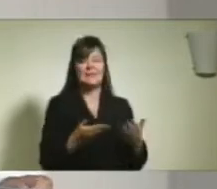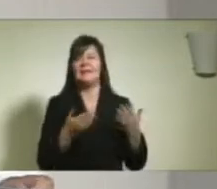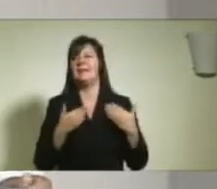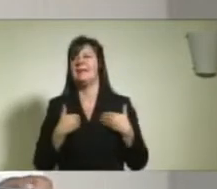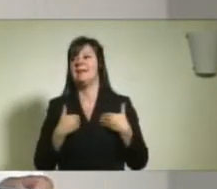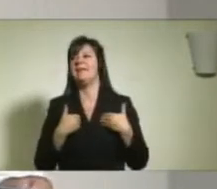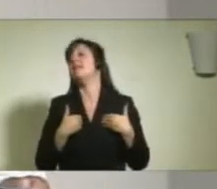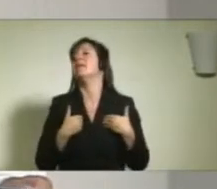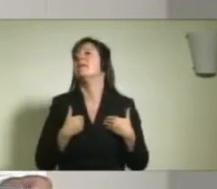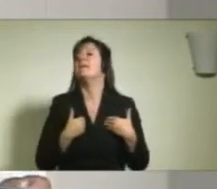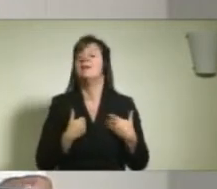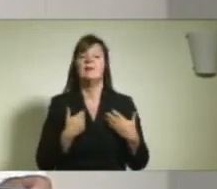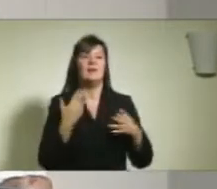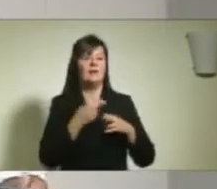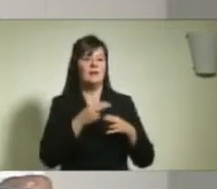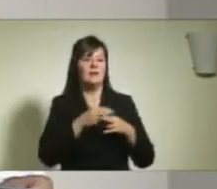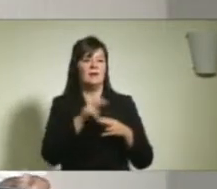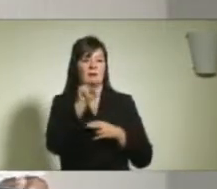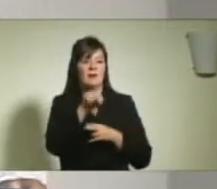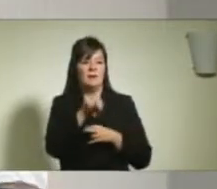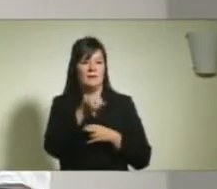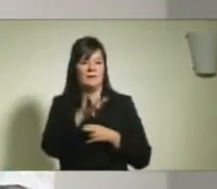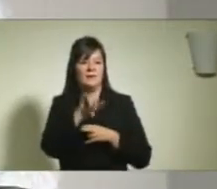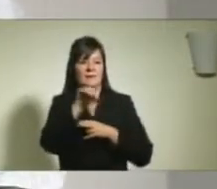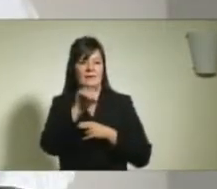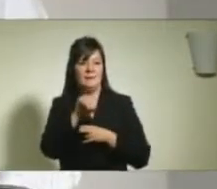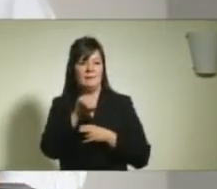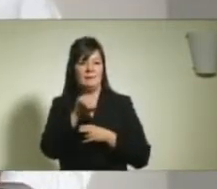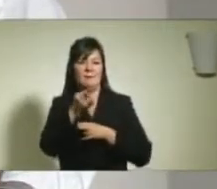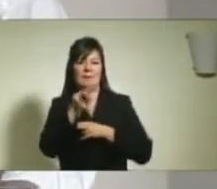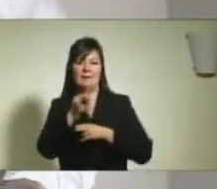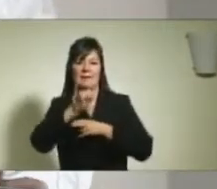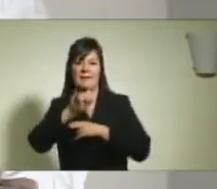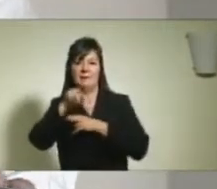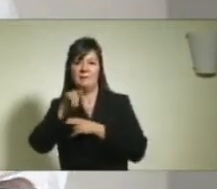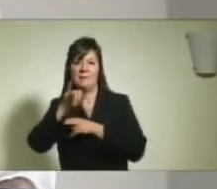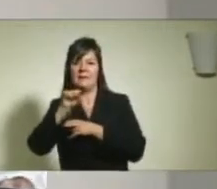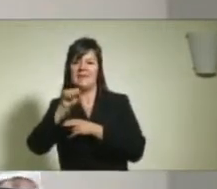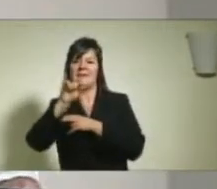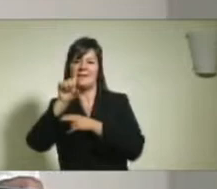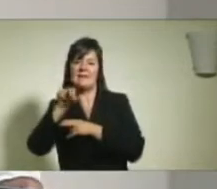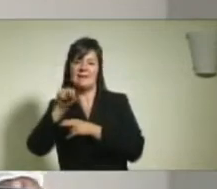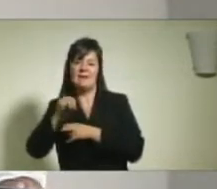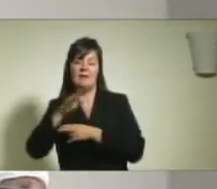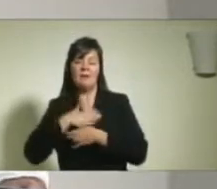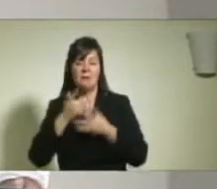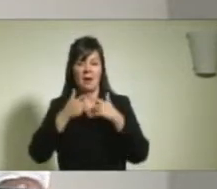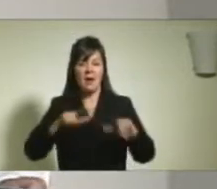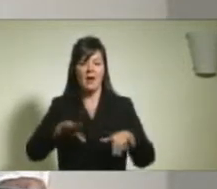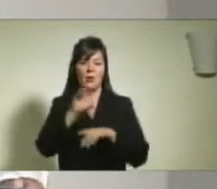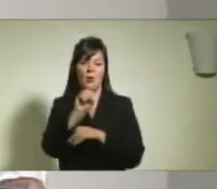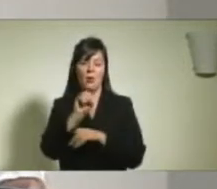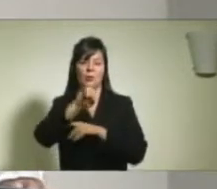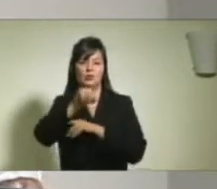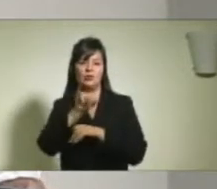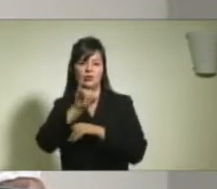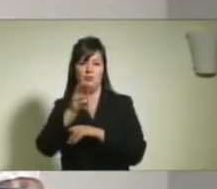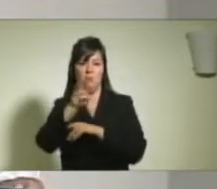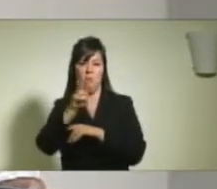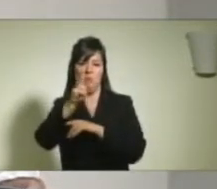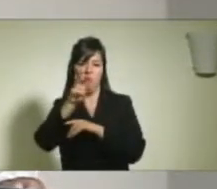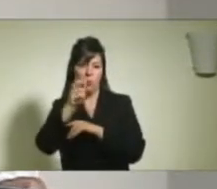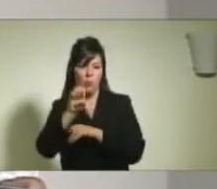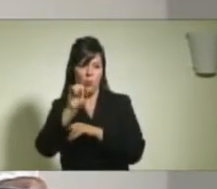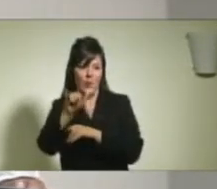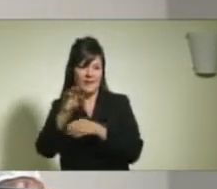Premières Nations. Je m'appelle Nimki Pearson et c'est l'oiseau de feu en Ojibwe. Je suis donc